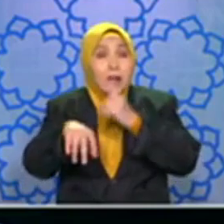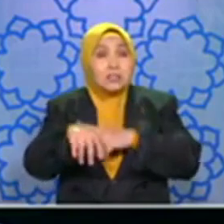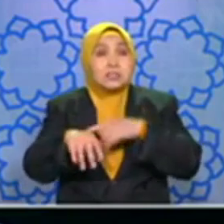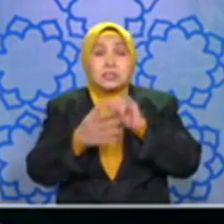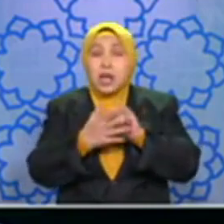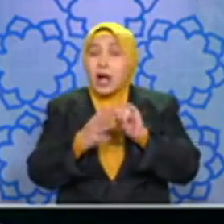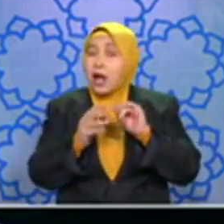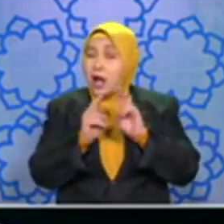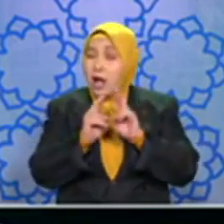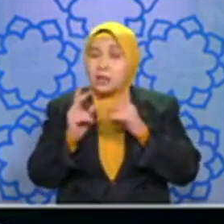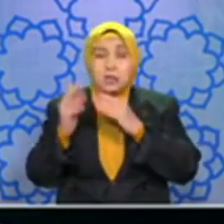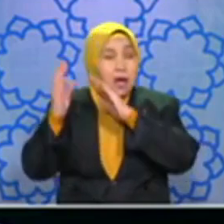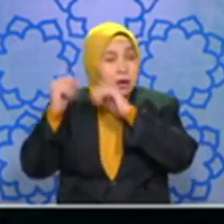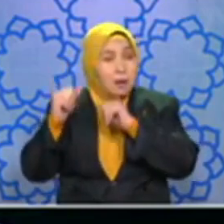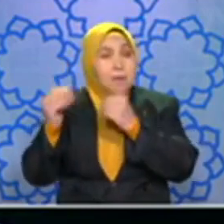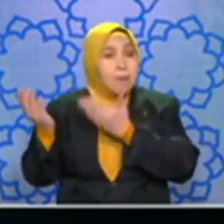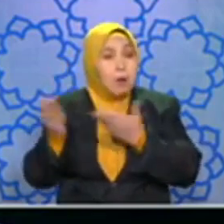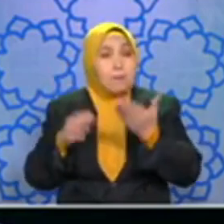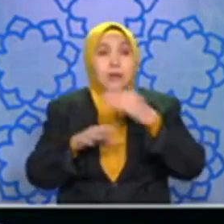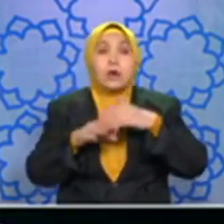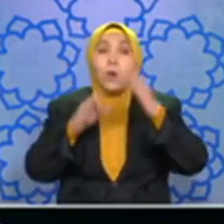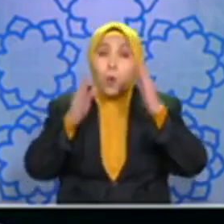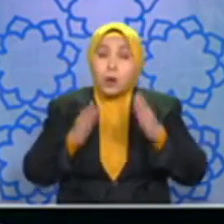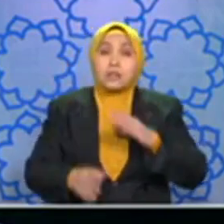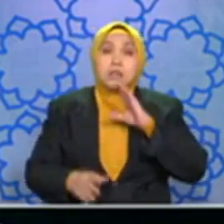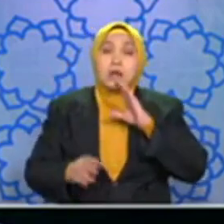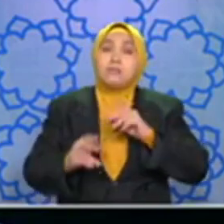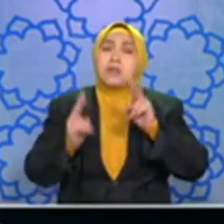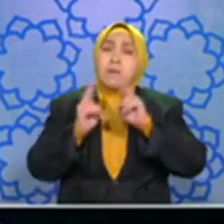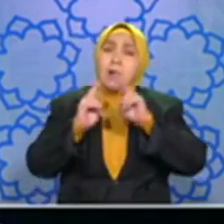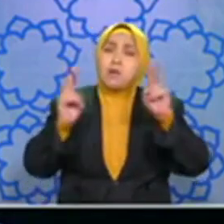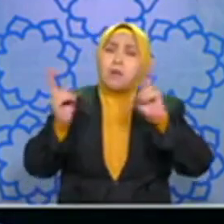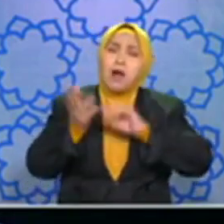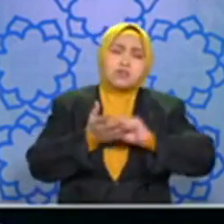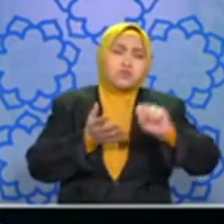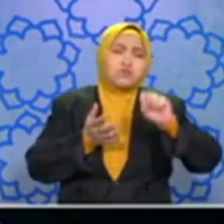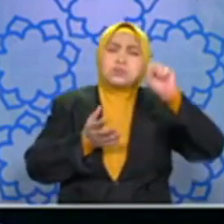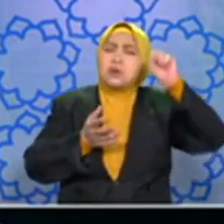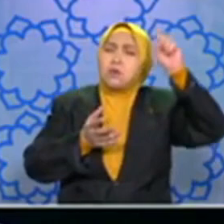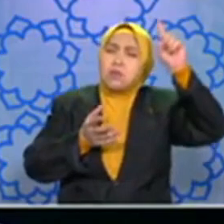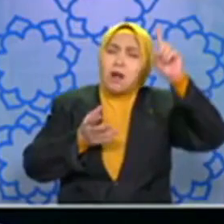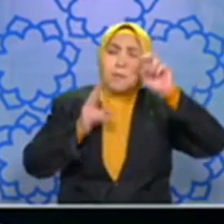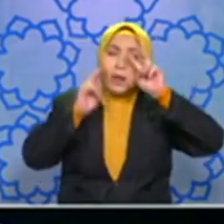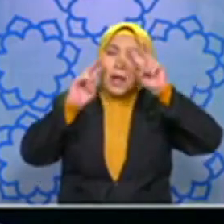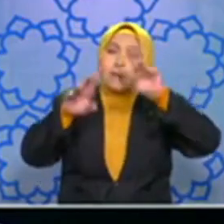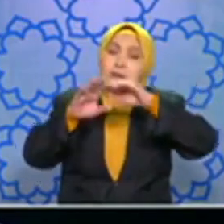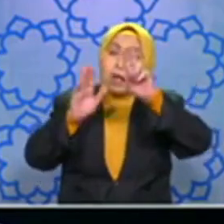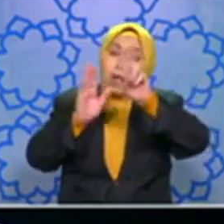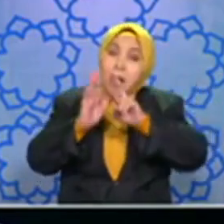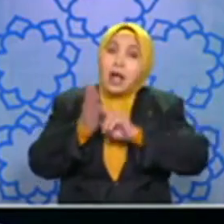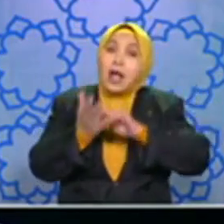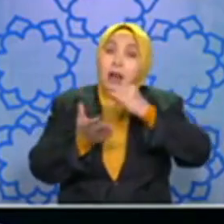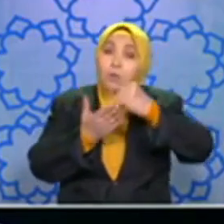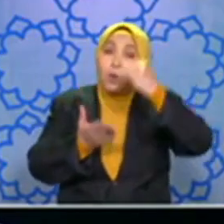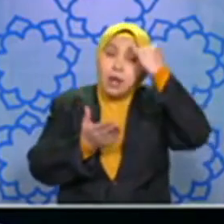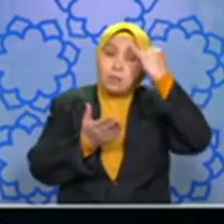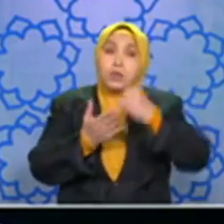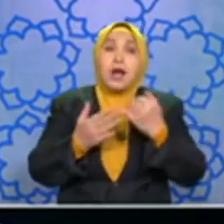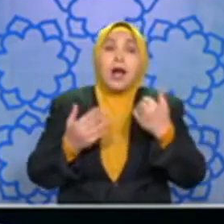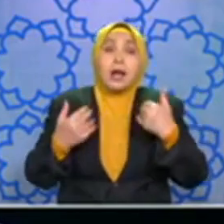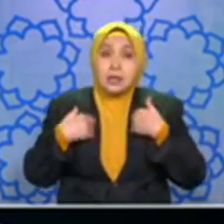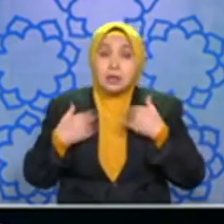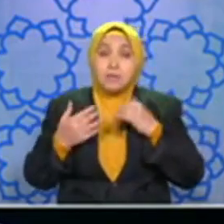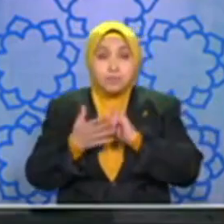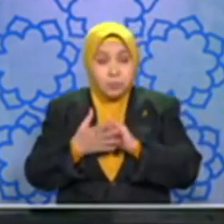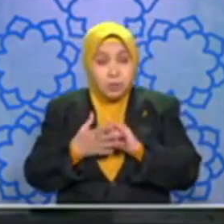ketika mengajar itu, membawa pada orang cakap subhanallah, melihat kepada peraturan ilmu-ilmu yang yang ada. Jadi itu